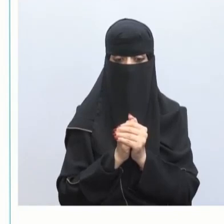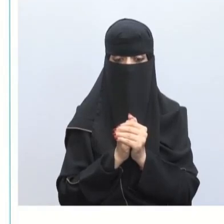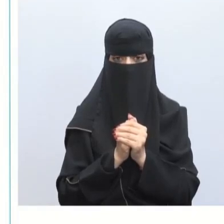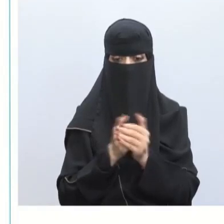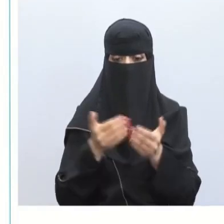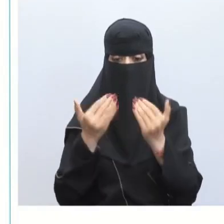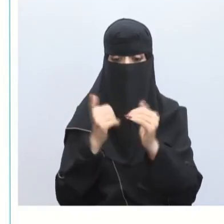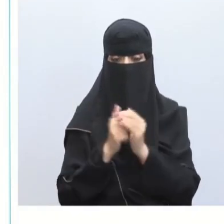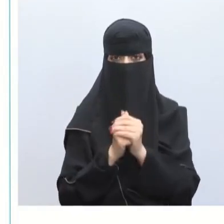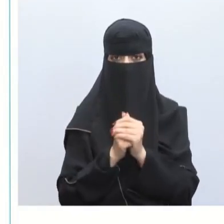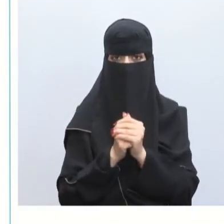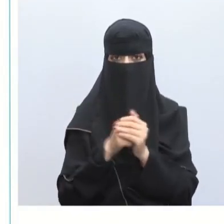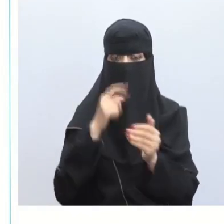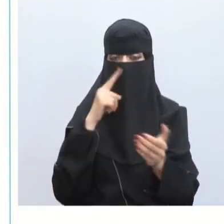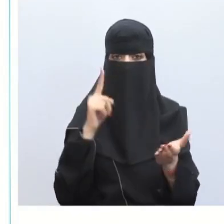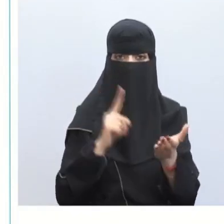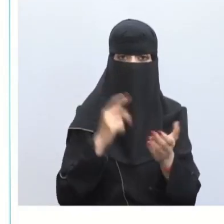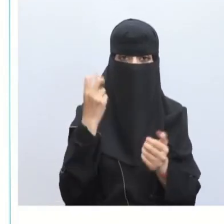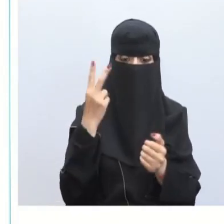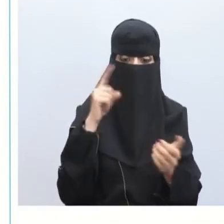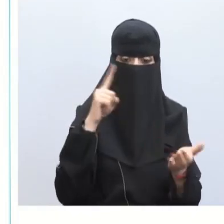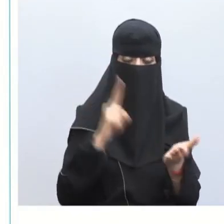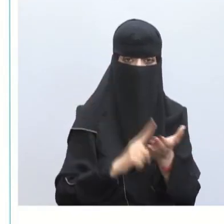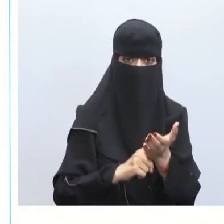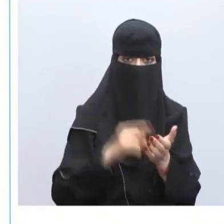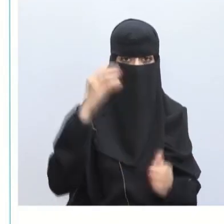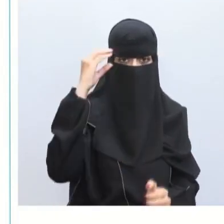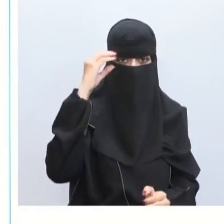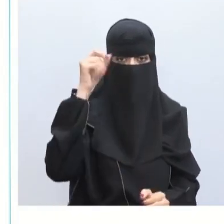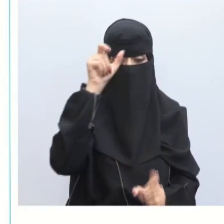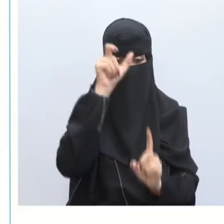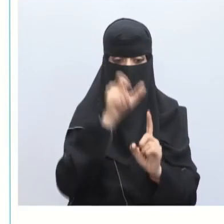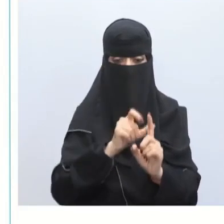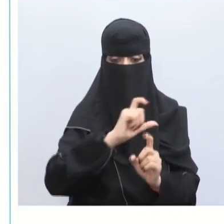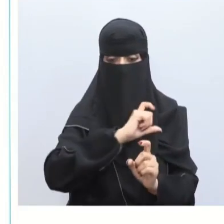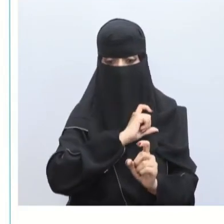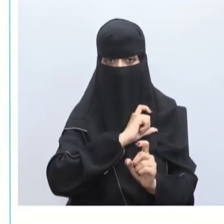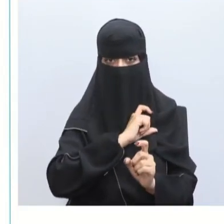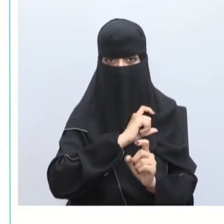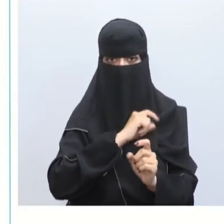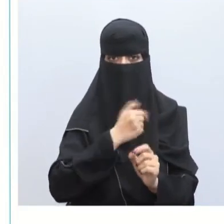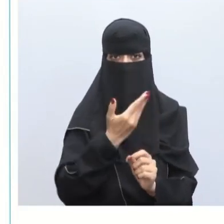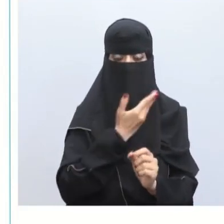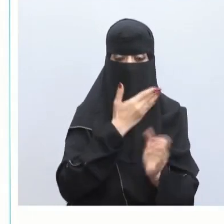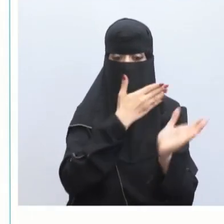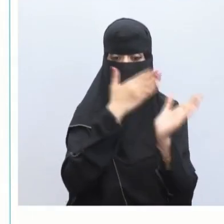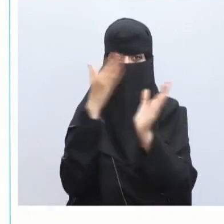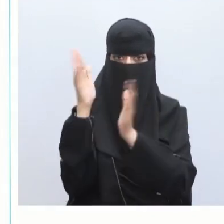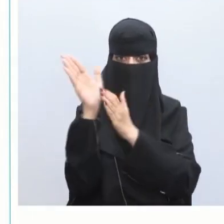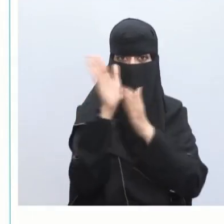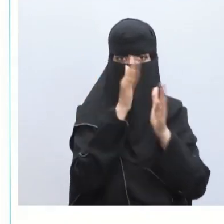المؤثره في المناخ اثنين ان يدرك الطالب تاثير